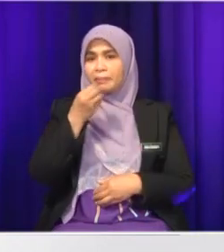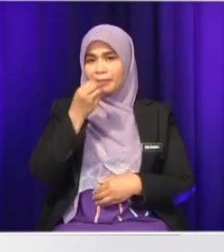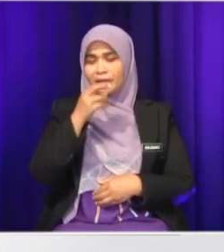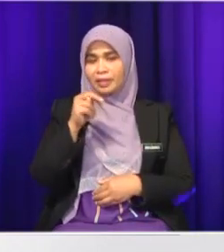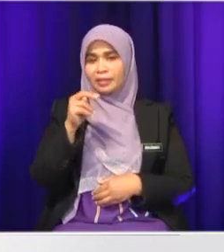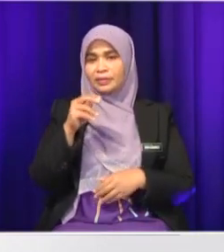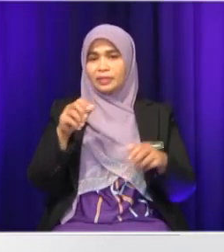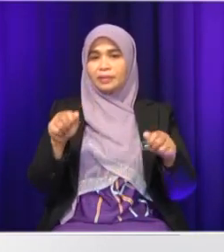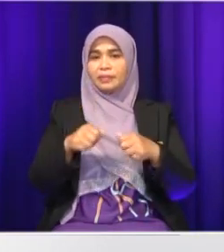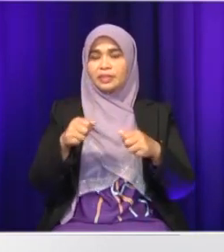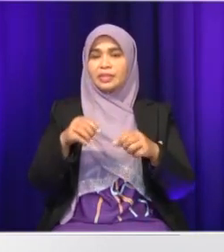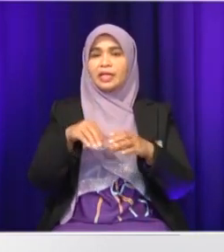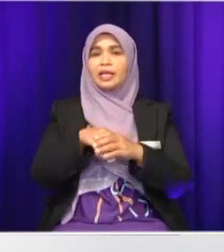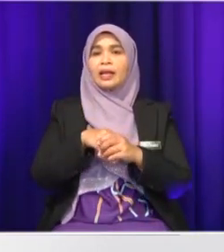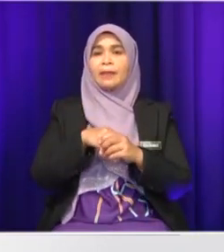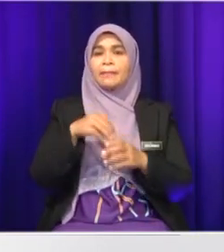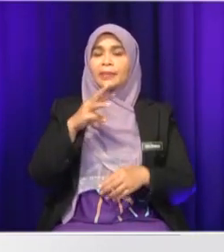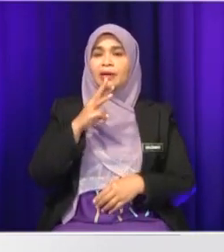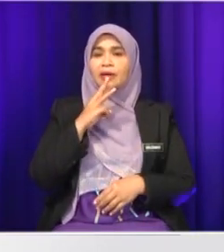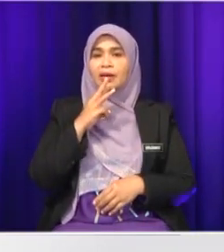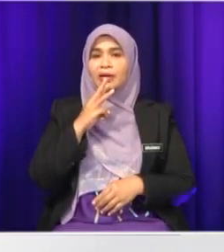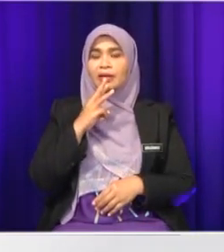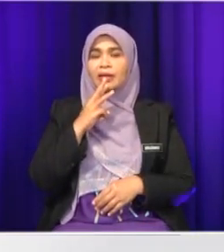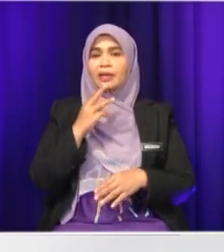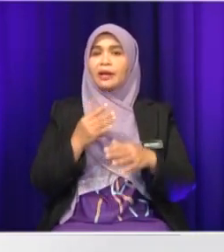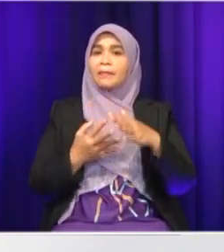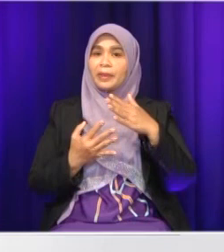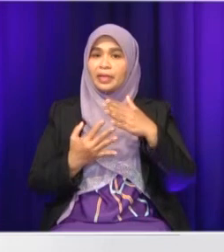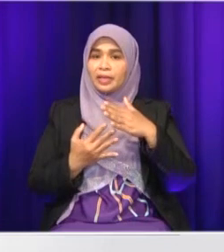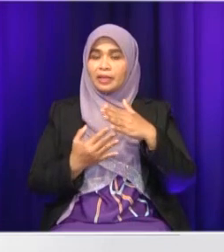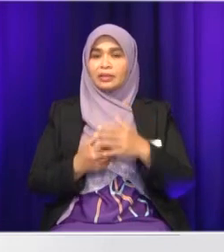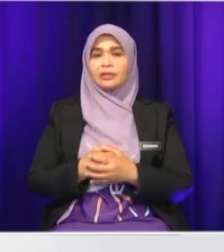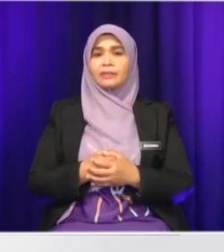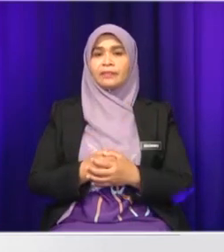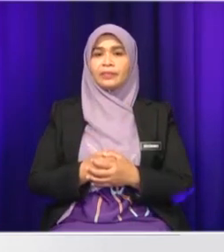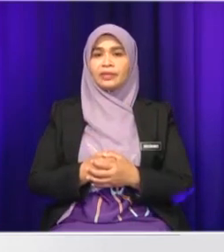dimasak dalam air yang mendidih tapi dalam bahasa Inggris